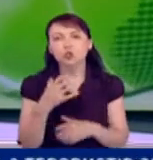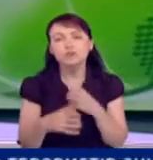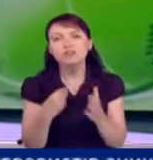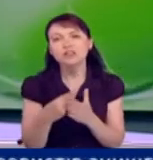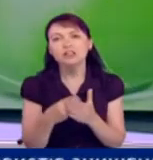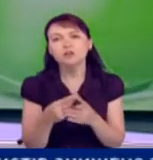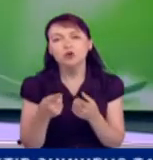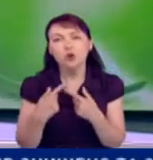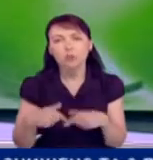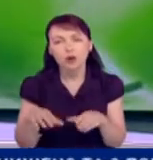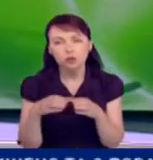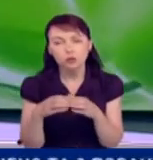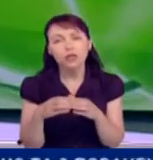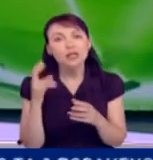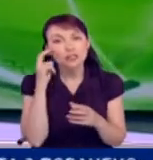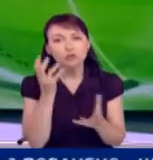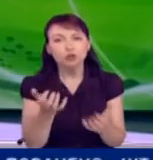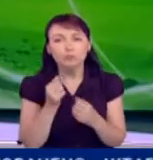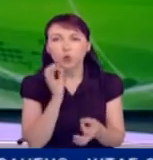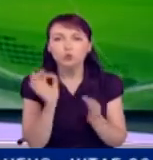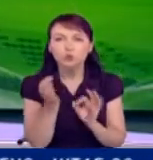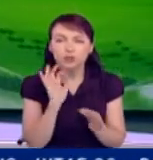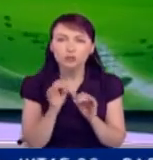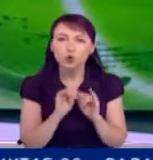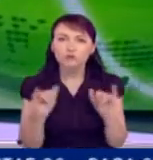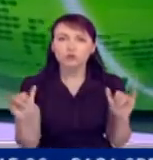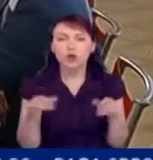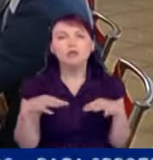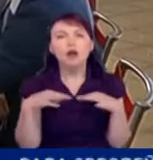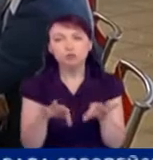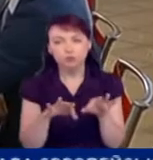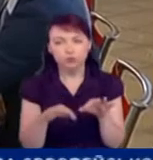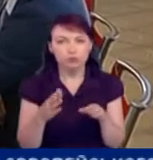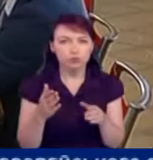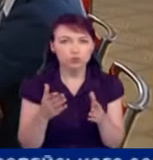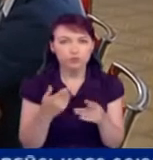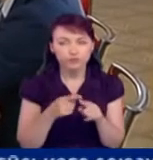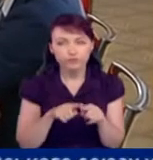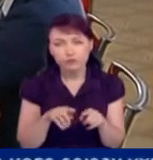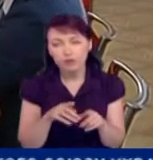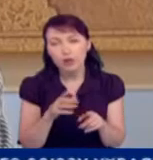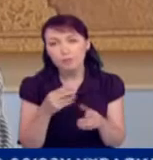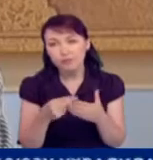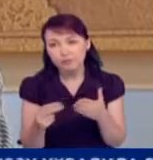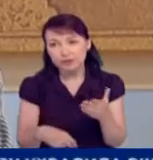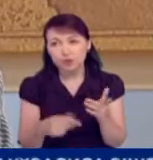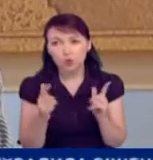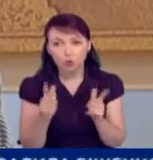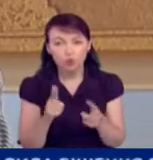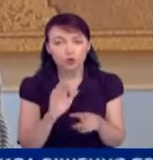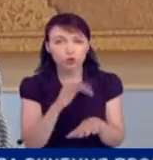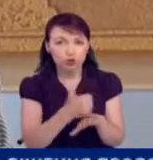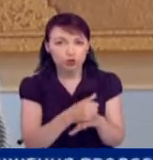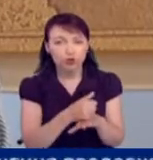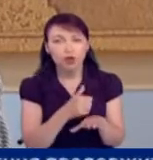фінансовою корпорацією. Київ отримає консультації щодо розвитку транспортної інфраструктури. Зокрема, підписана угода очільником міста і